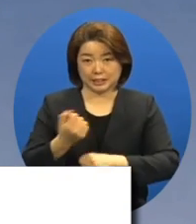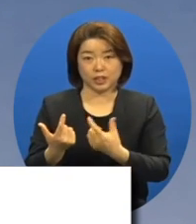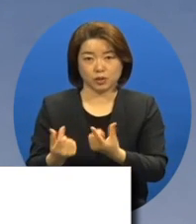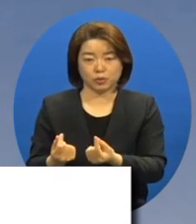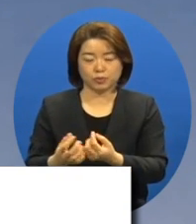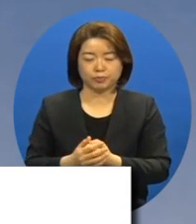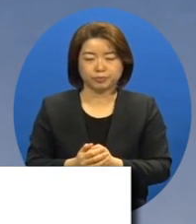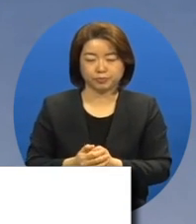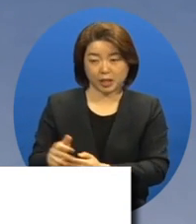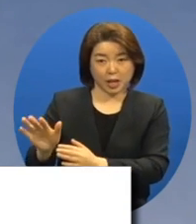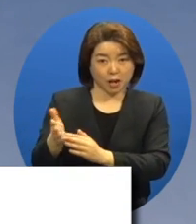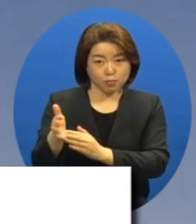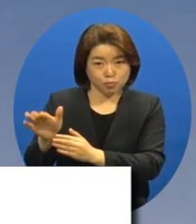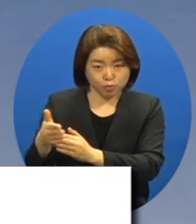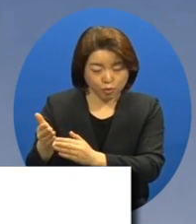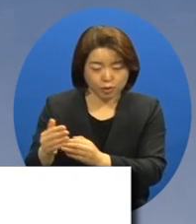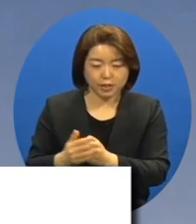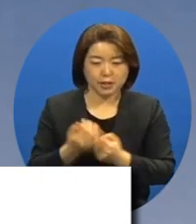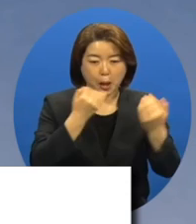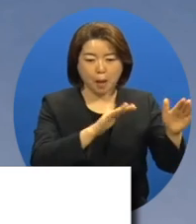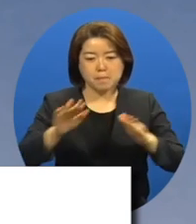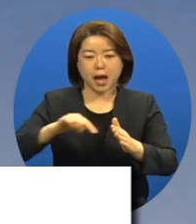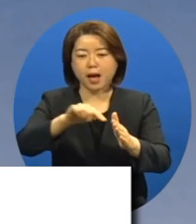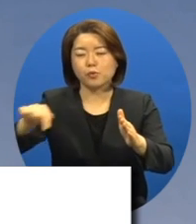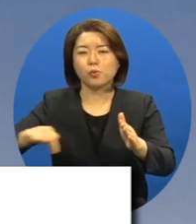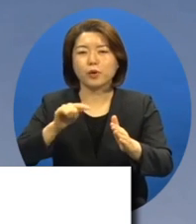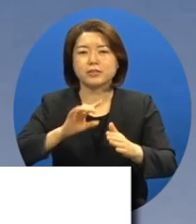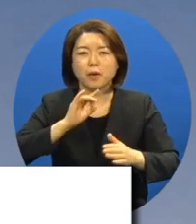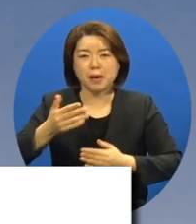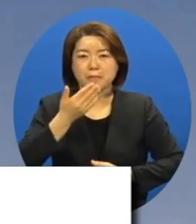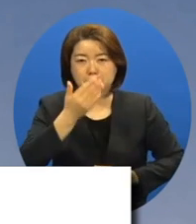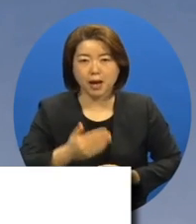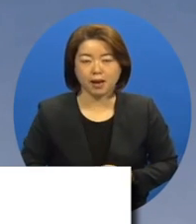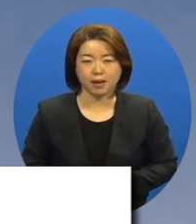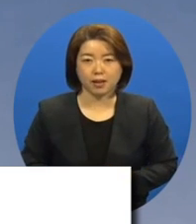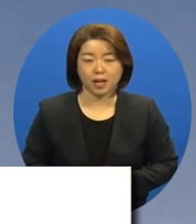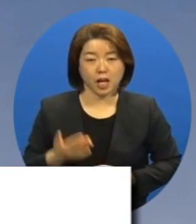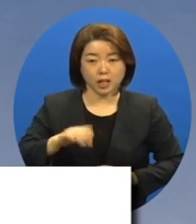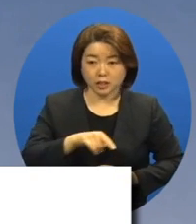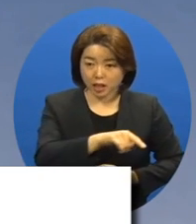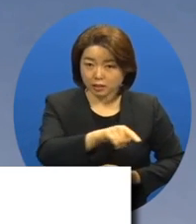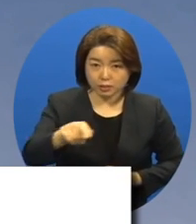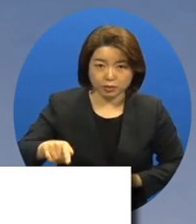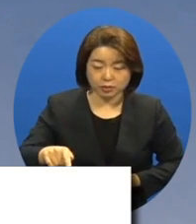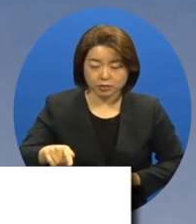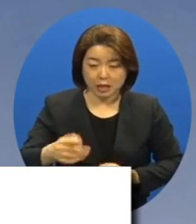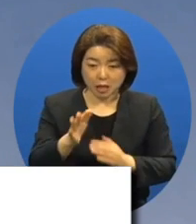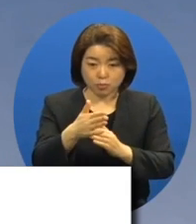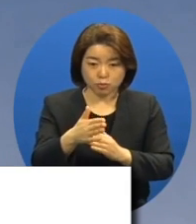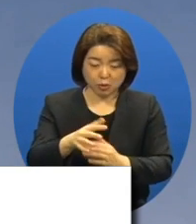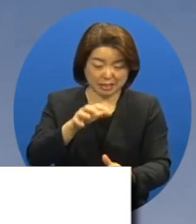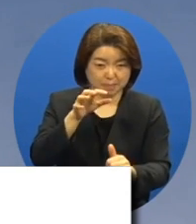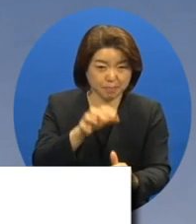물고기는 받아 속에서만 삽니다 그런데 그것은 그들을 부자유하게